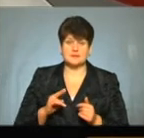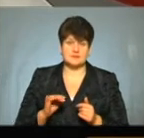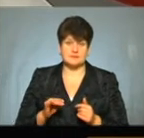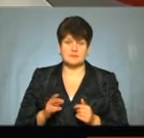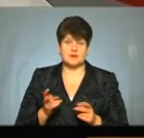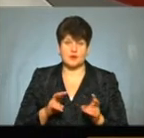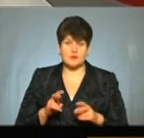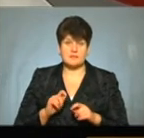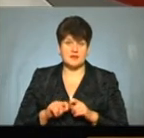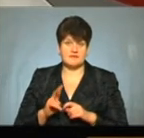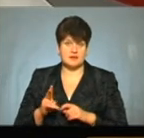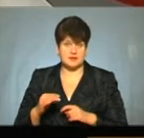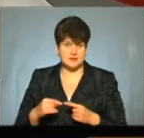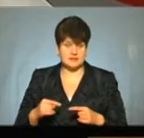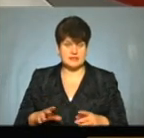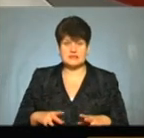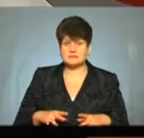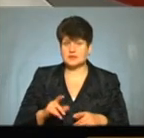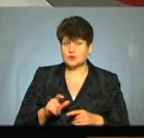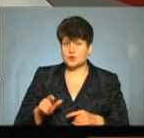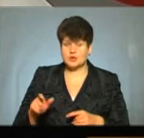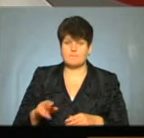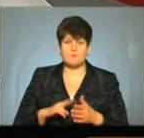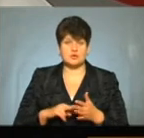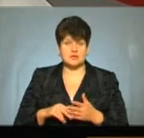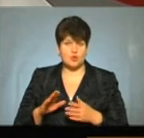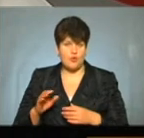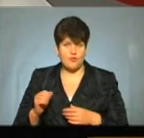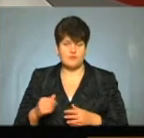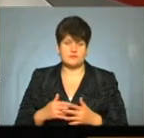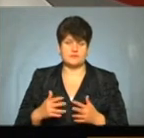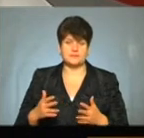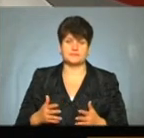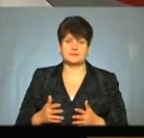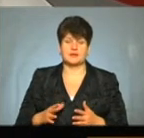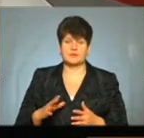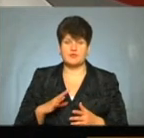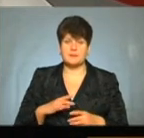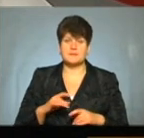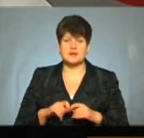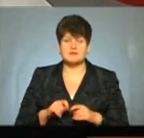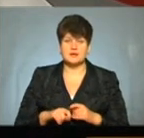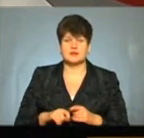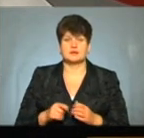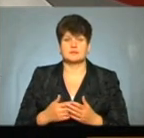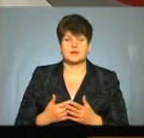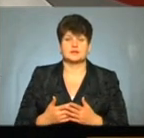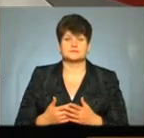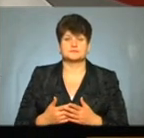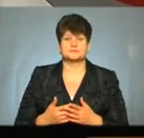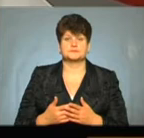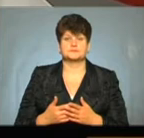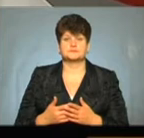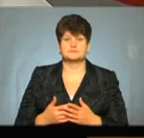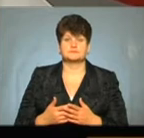приходять перевірки інспекторів, податкової, а також буває перевірка, наприклад,